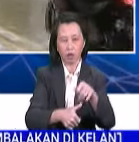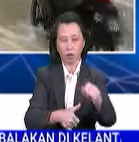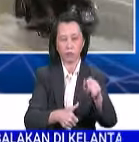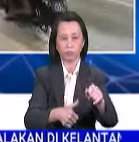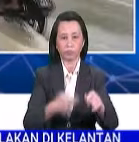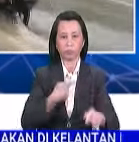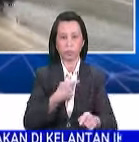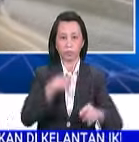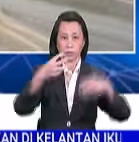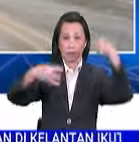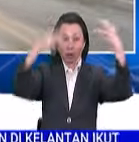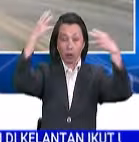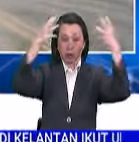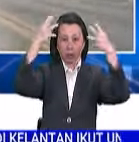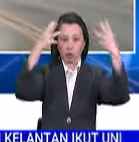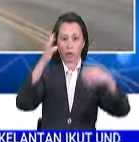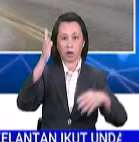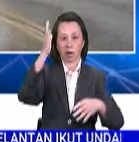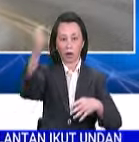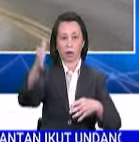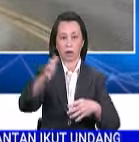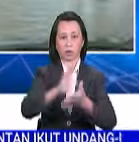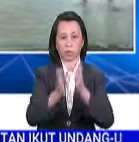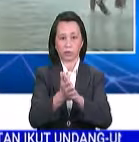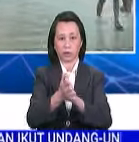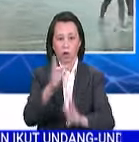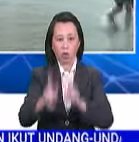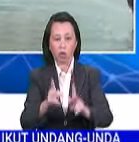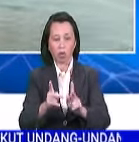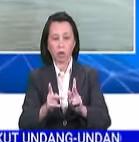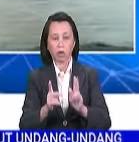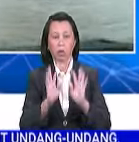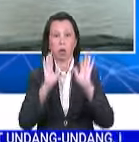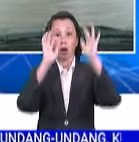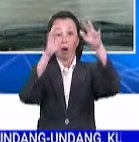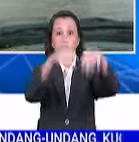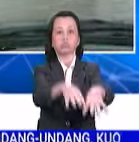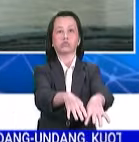kita khuatir akan menjadi tumpuan